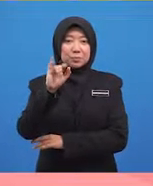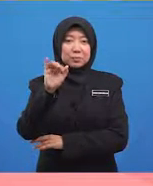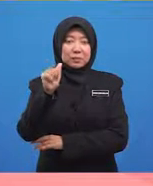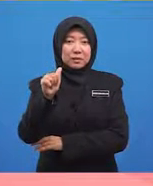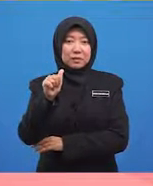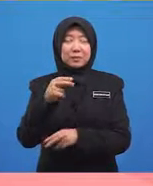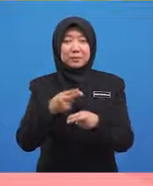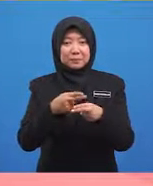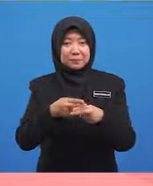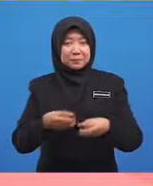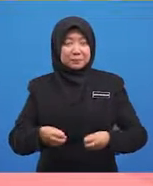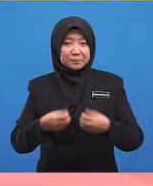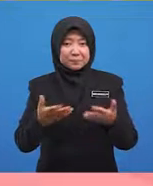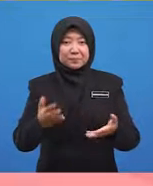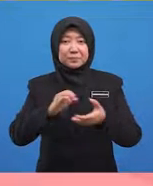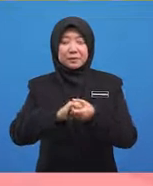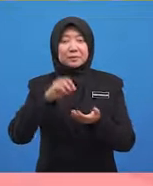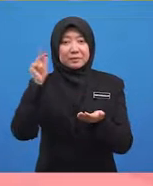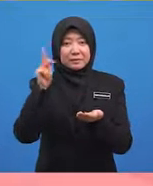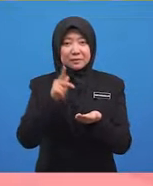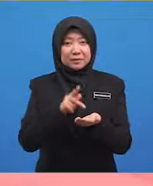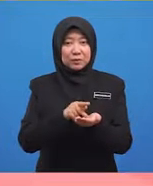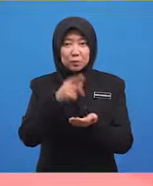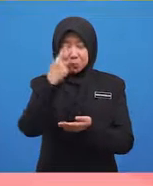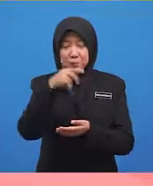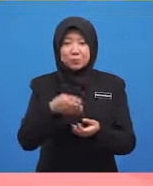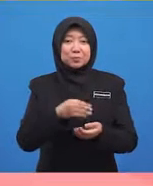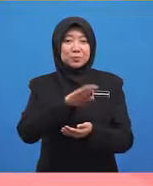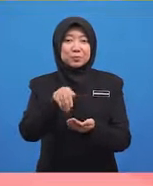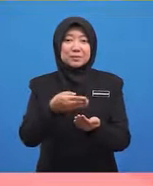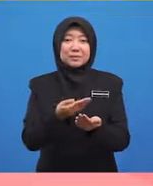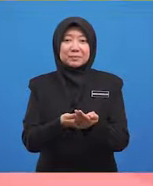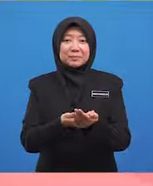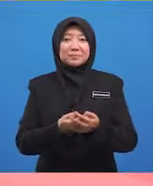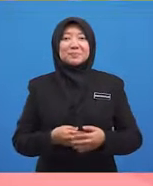nama diberi. Salam kenal buat semua.